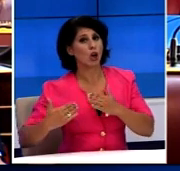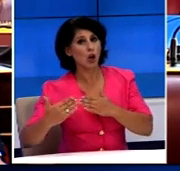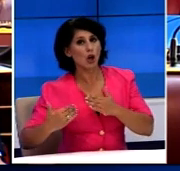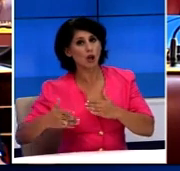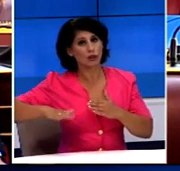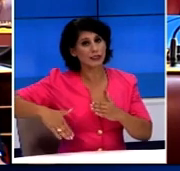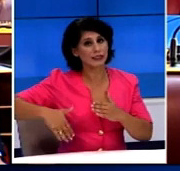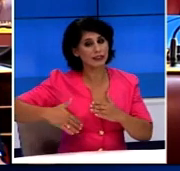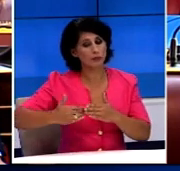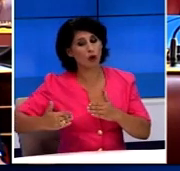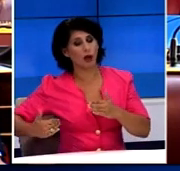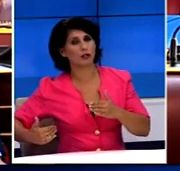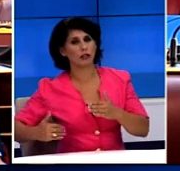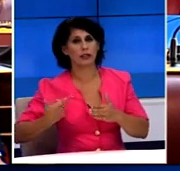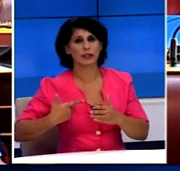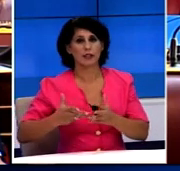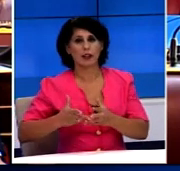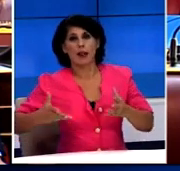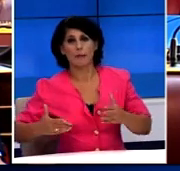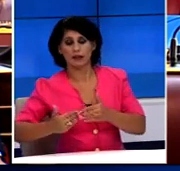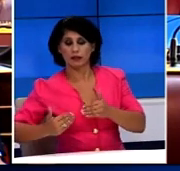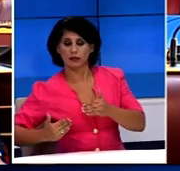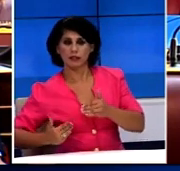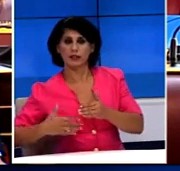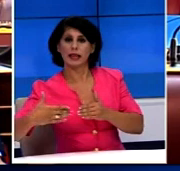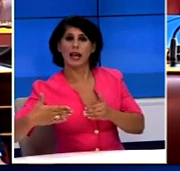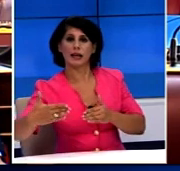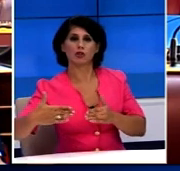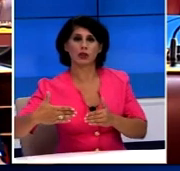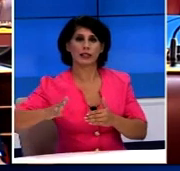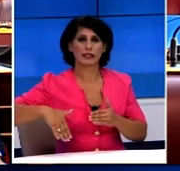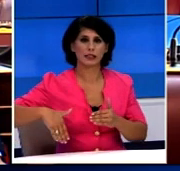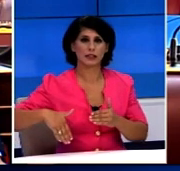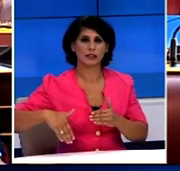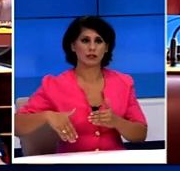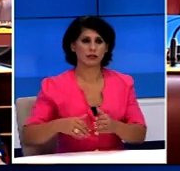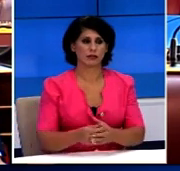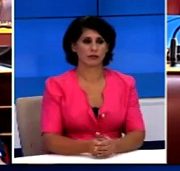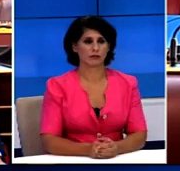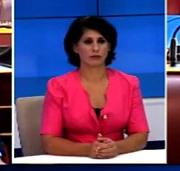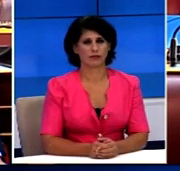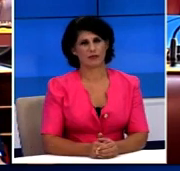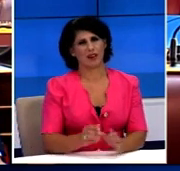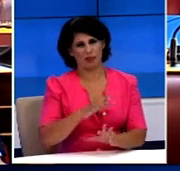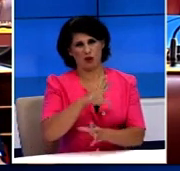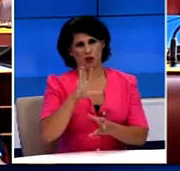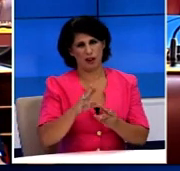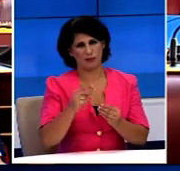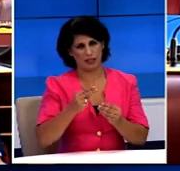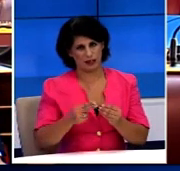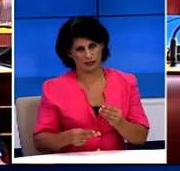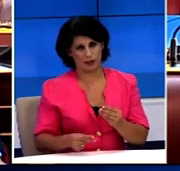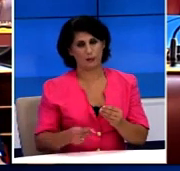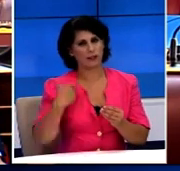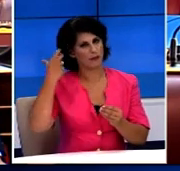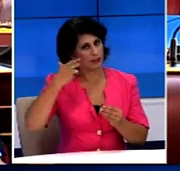Κρήτης? Γιατί δεν επεκτείνεται ταυτόχρονα και ανατολικά της Κρήτης? Αυτά είναι ζητήματα στα